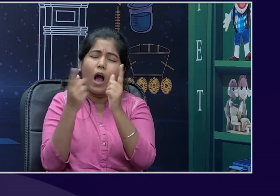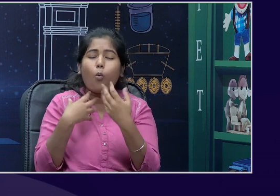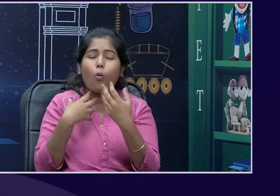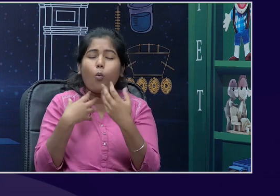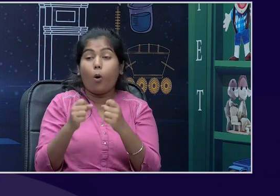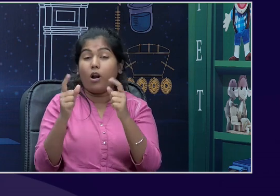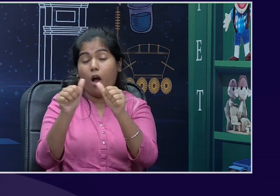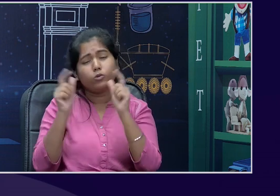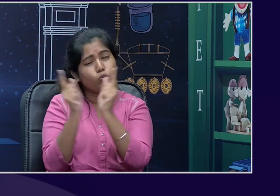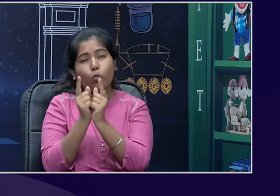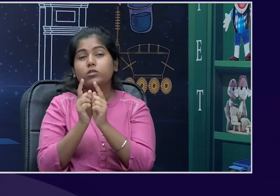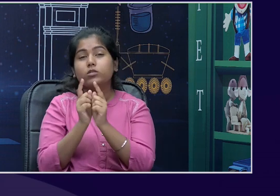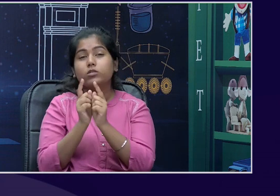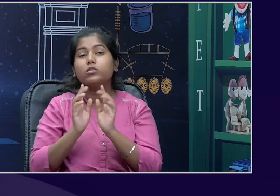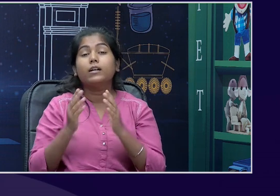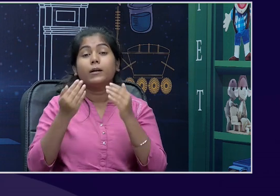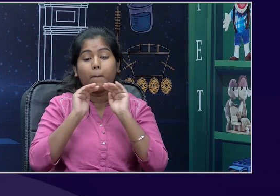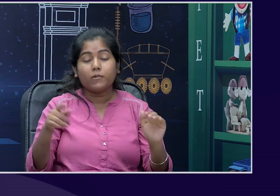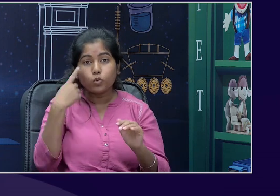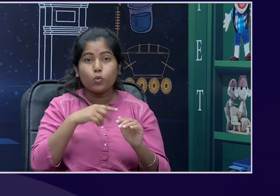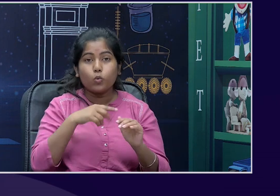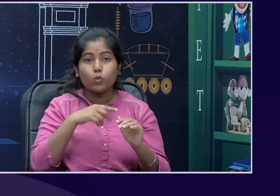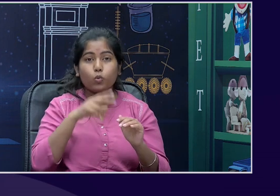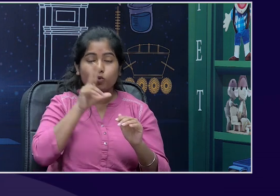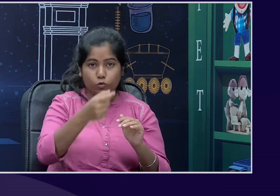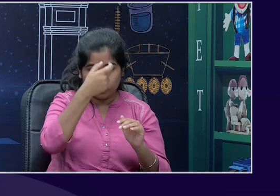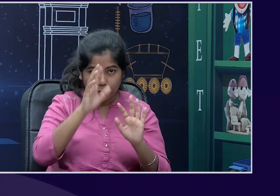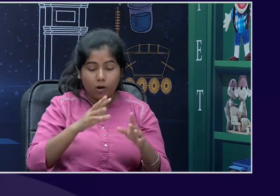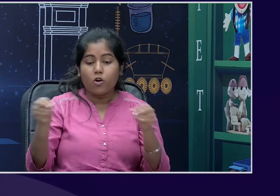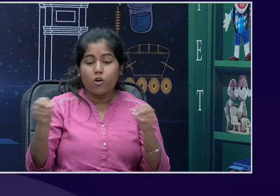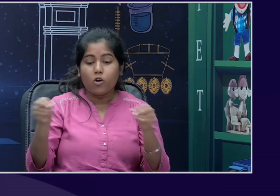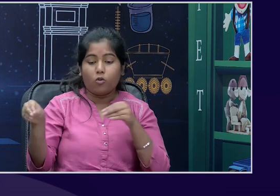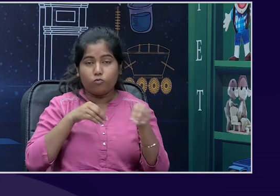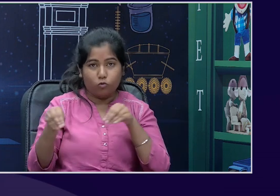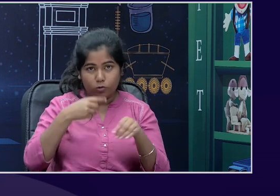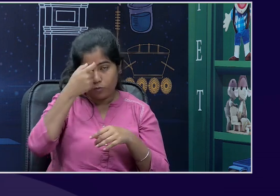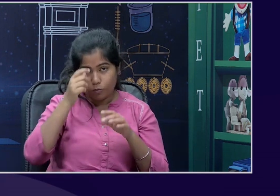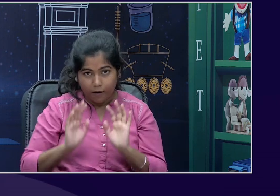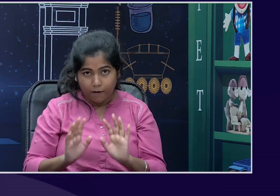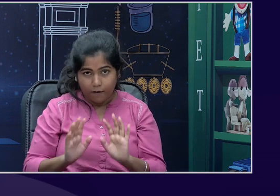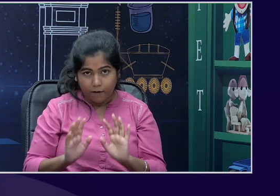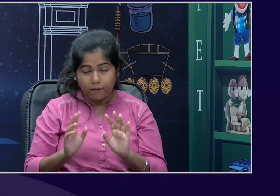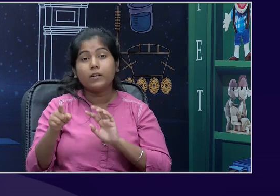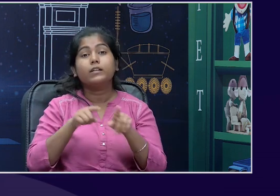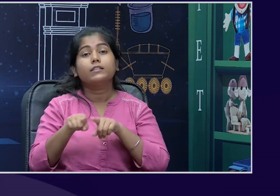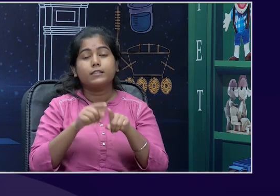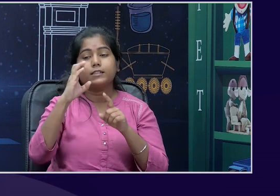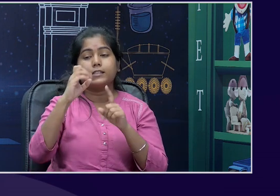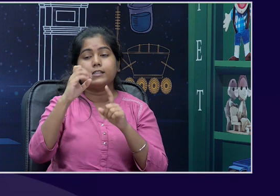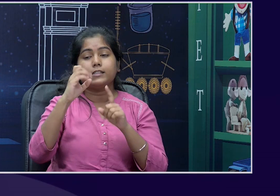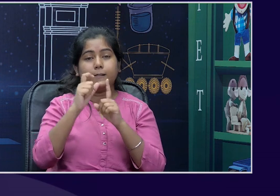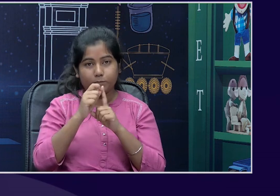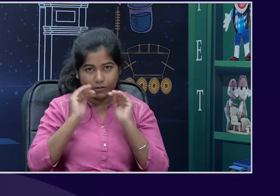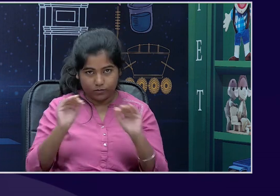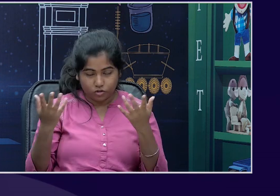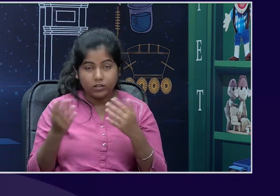आंसर जानना चाहेंगे सर। ऐसे बच्चे जिन्हें स्पीच प्रॉब्लम के साथ साथ मूवमेंट से जुड़ा हुआ डिफिकल्टी भी होती है, जैसे कि सेरेब्रल